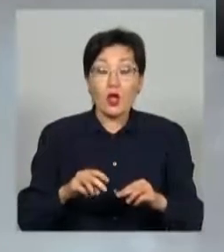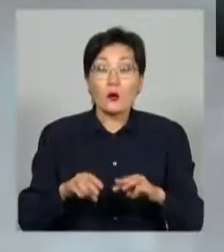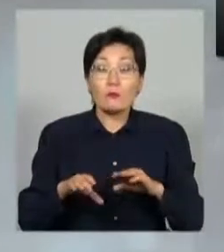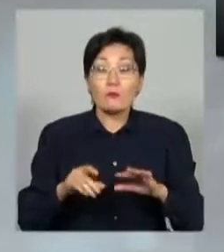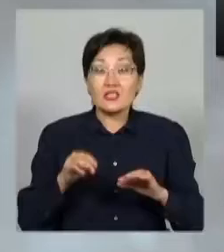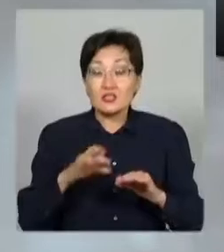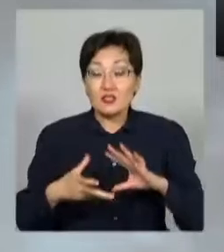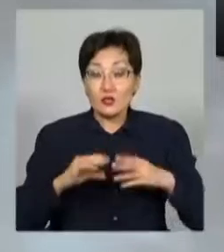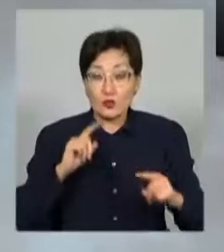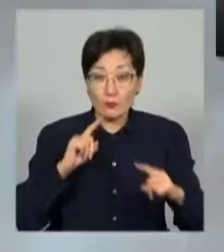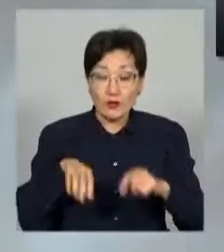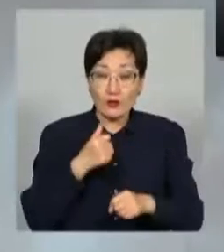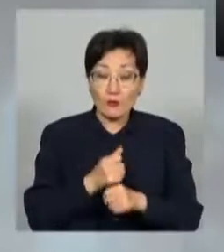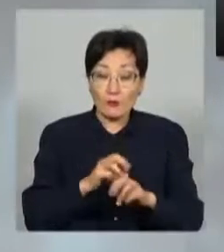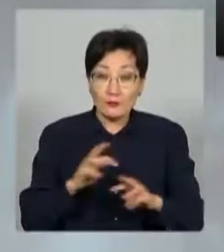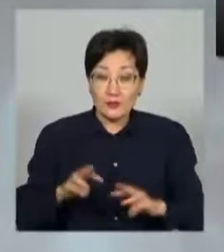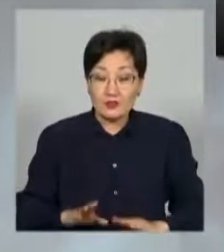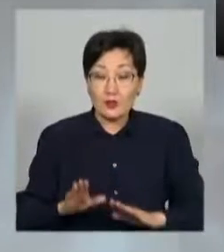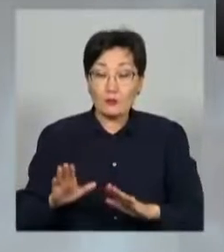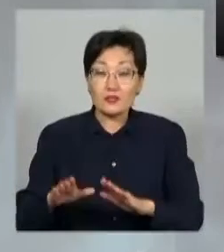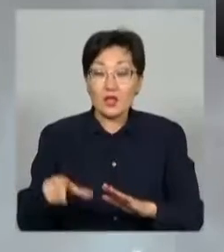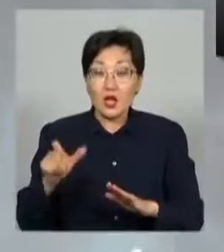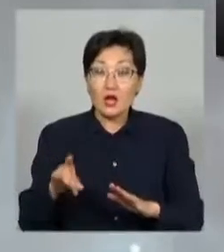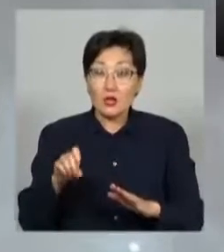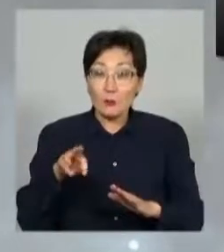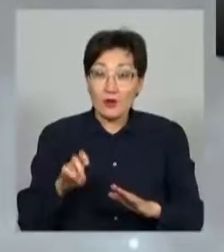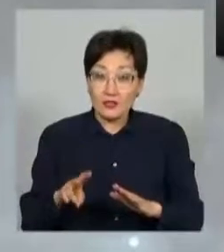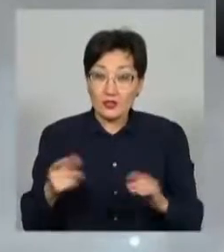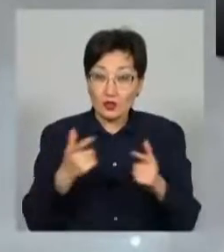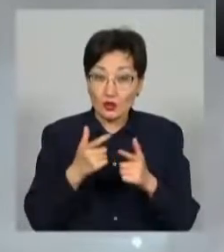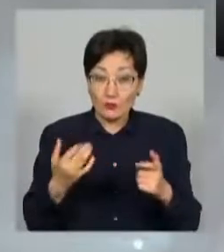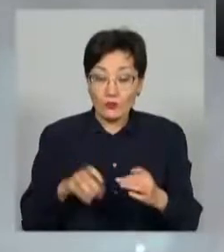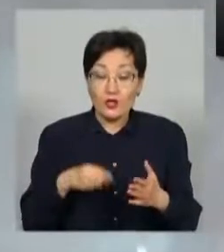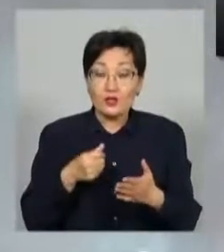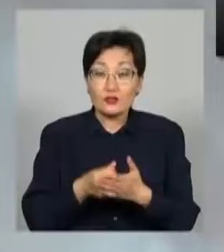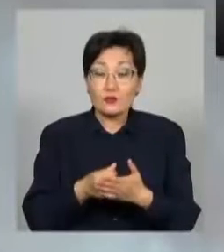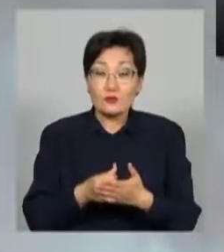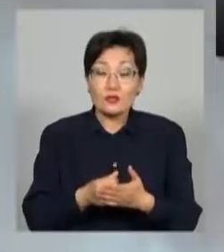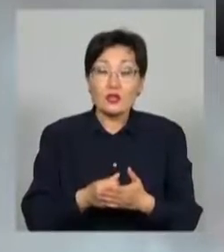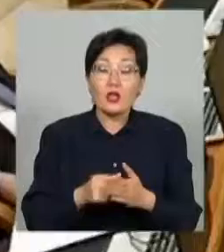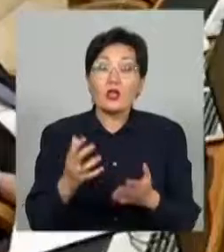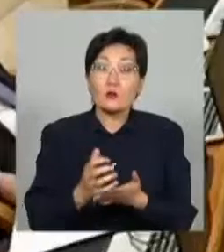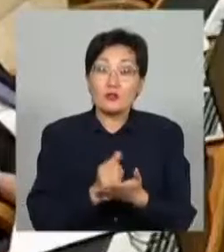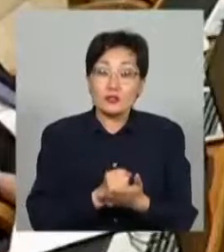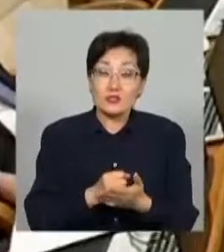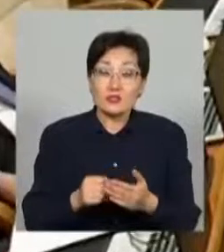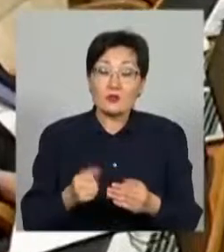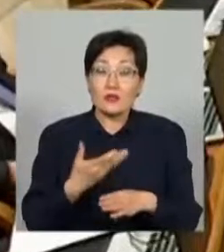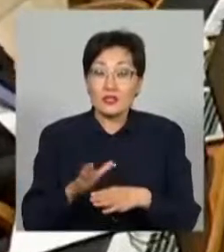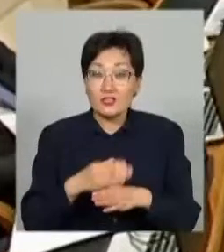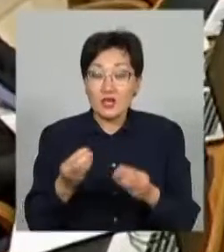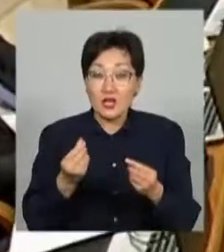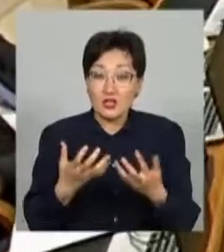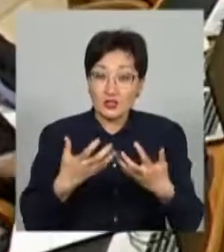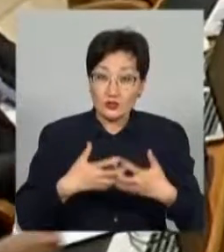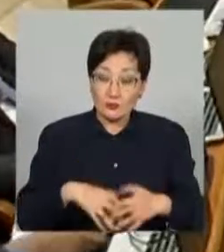жалпы отырысында премьер-министрдің бірінші орынбасары Роман Скляр айтты. Кәсіпкерлерге өтемақы беру төлемдер резервінен және жеке қаражат есебінен